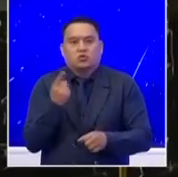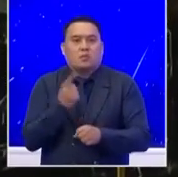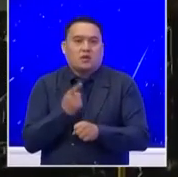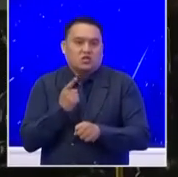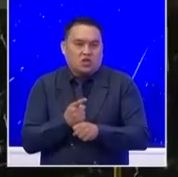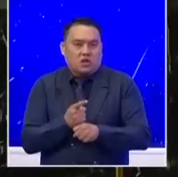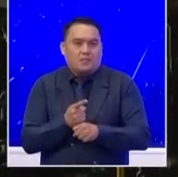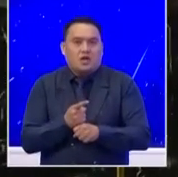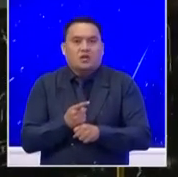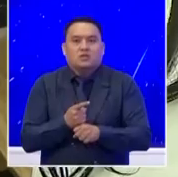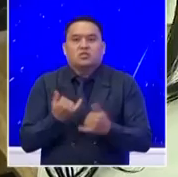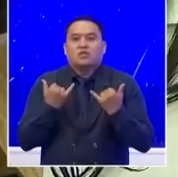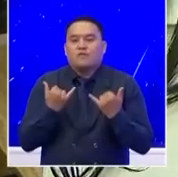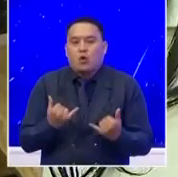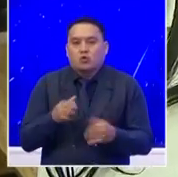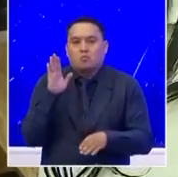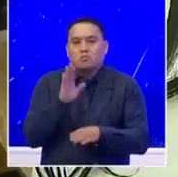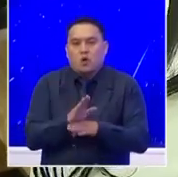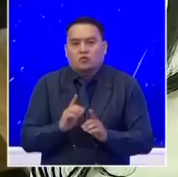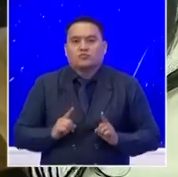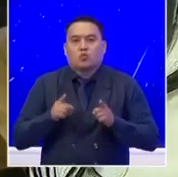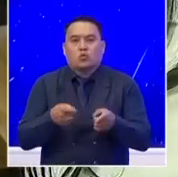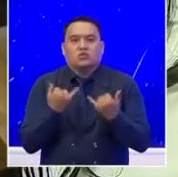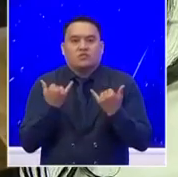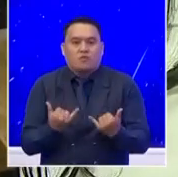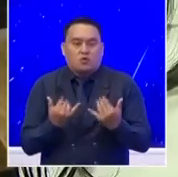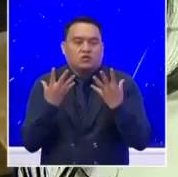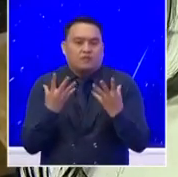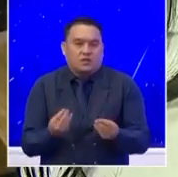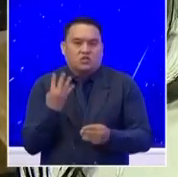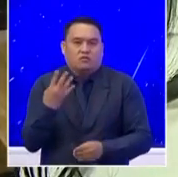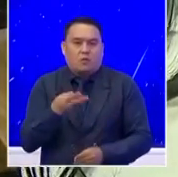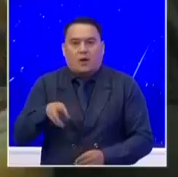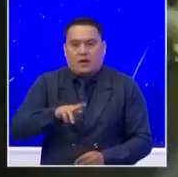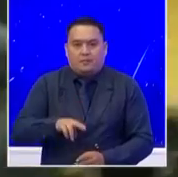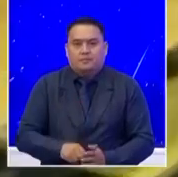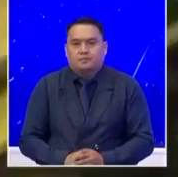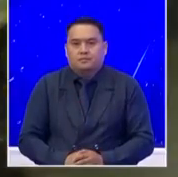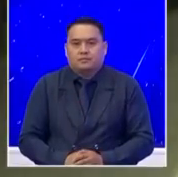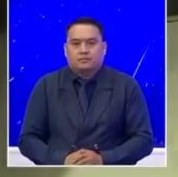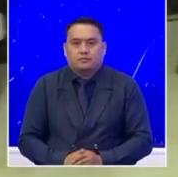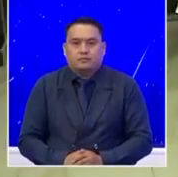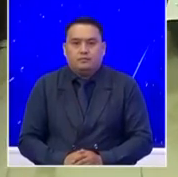категорически запрещается. Настоящее постановление вступает в силу с сегодняшнего дня, то есть 4 мая.